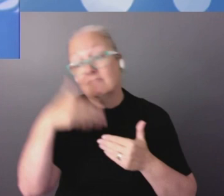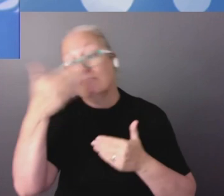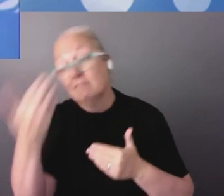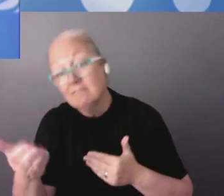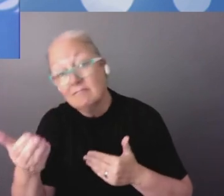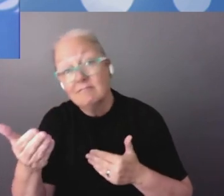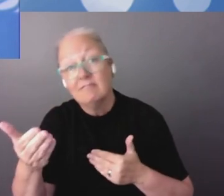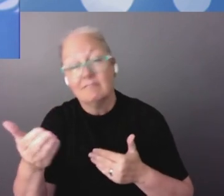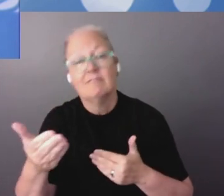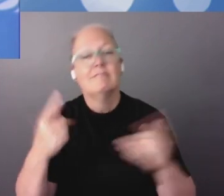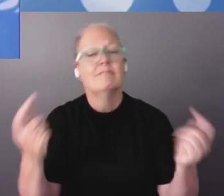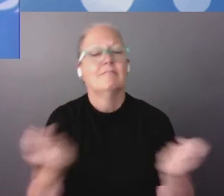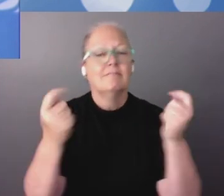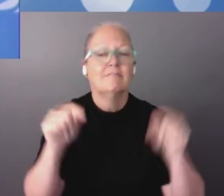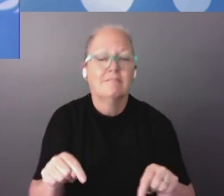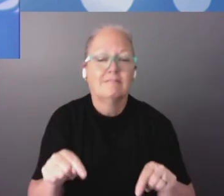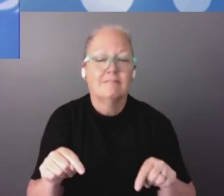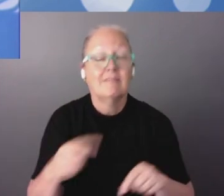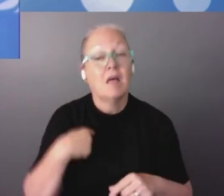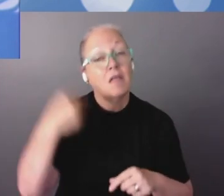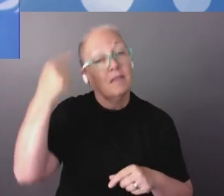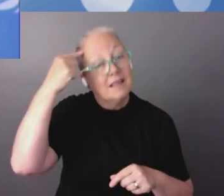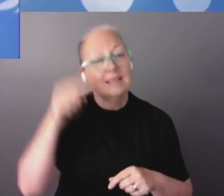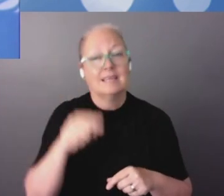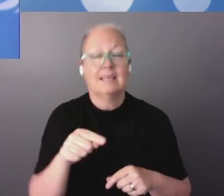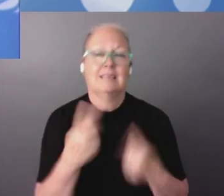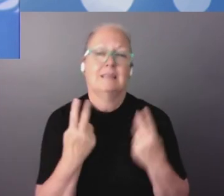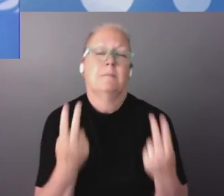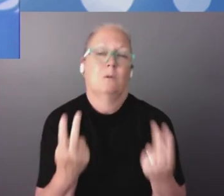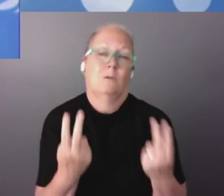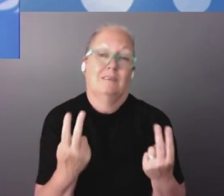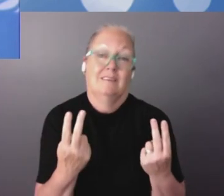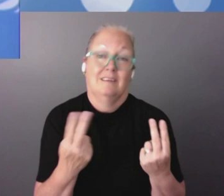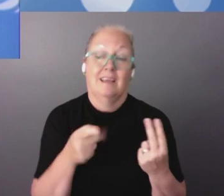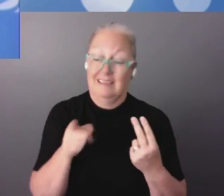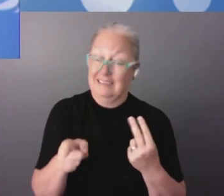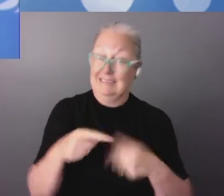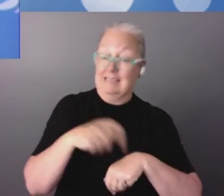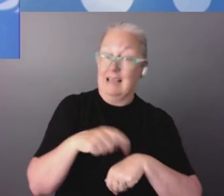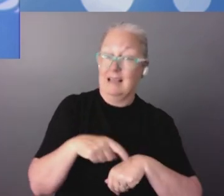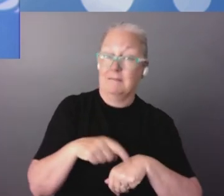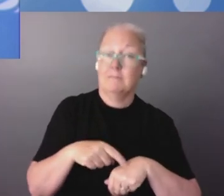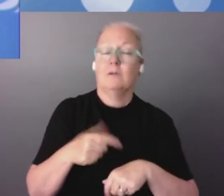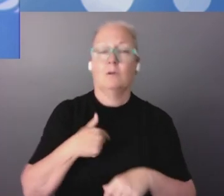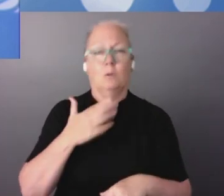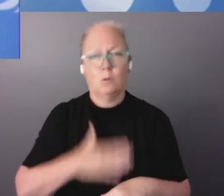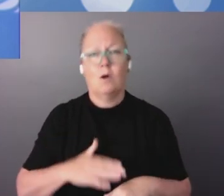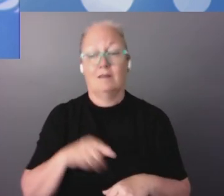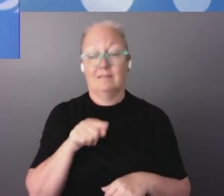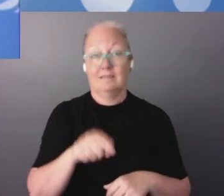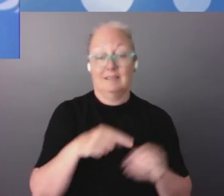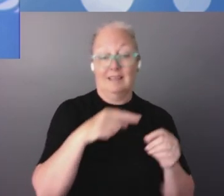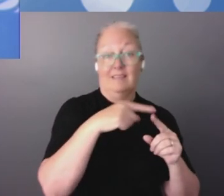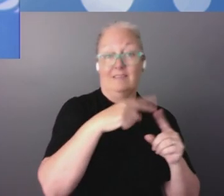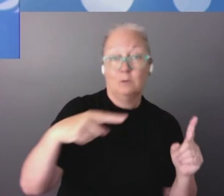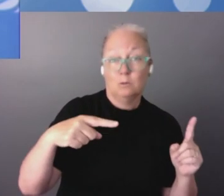не могут осуществлять свою деятельность онлайн, у которых вообще нет доступа к интернету. Декабрь проходит